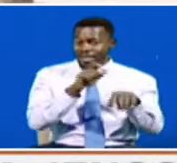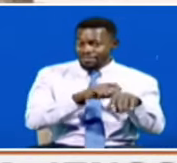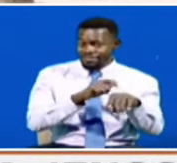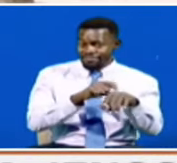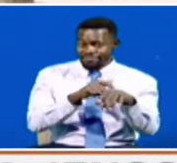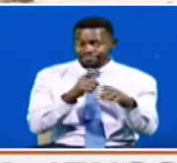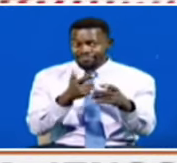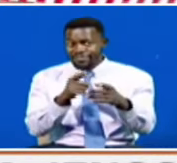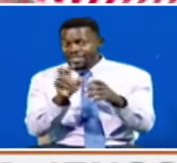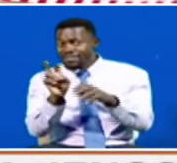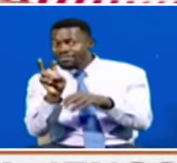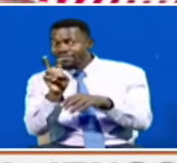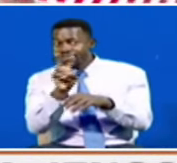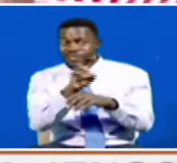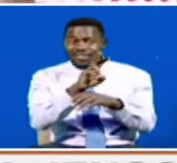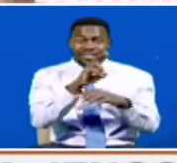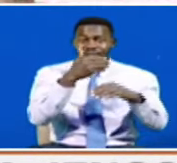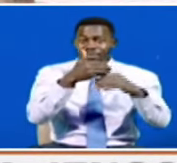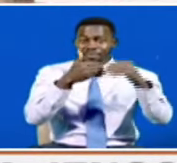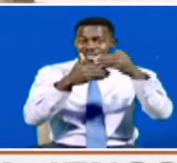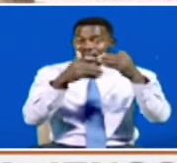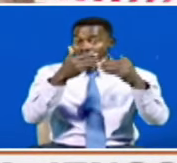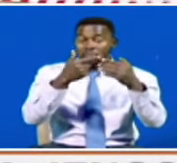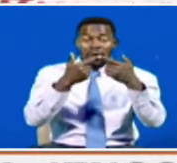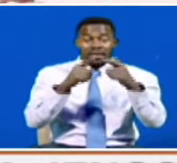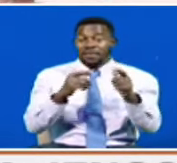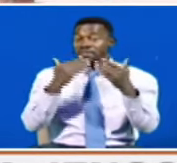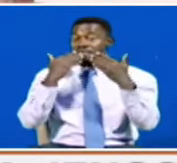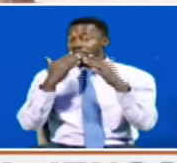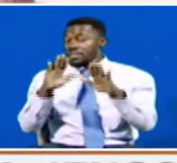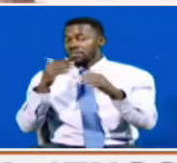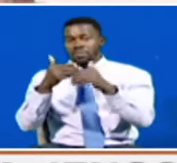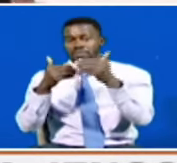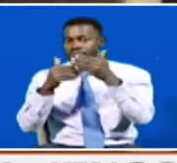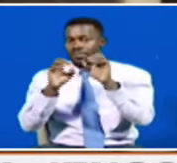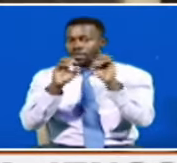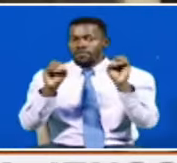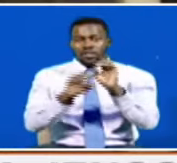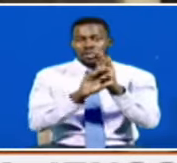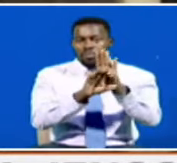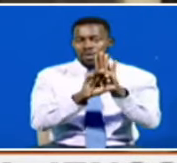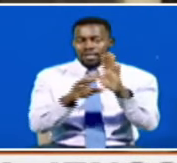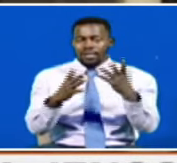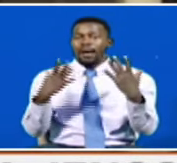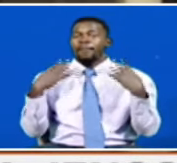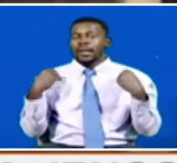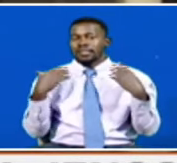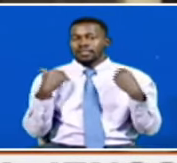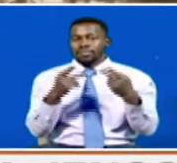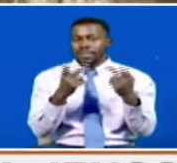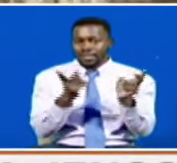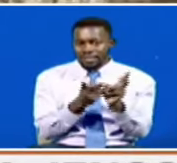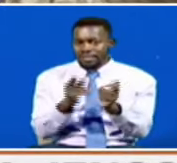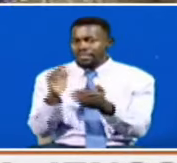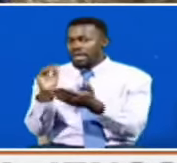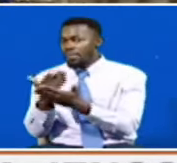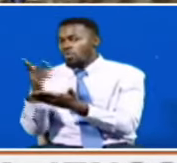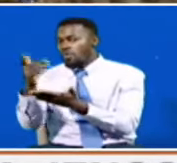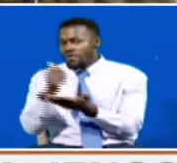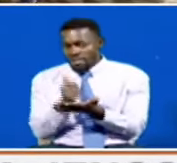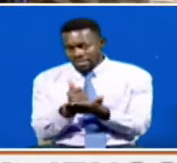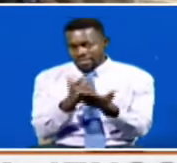baadhi ya maeneo ya jengo hilo hayajakamilika, ikiwemo eneo la mazoezi, baadhi ya afisi za wabunge na